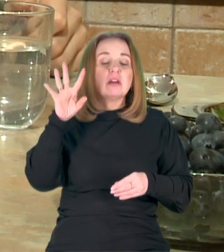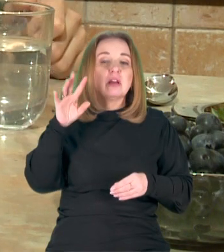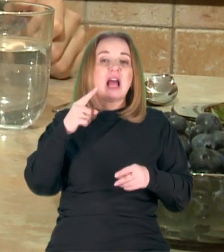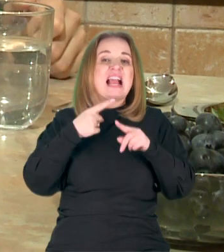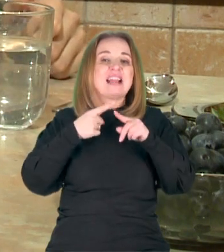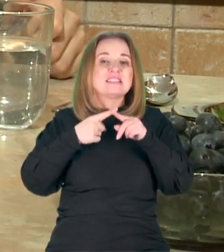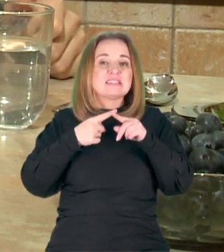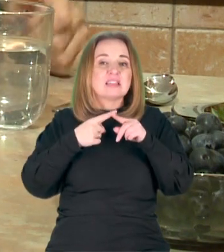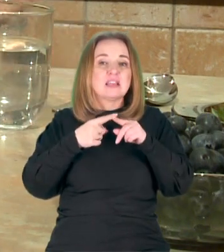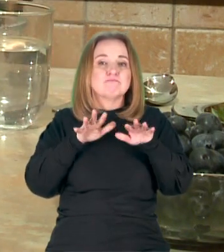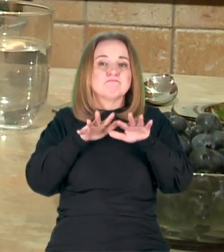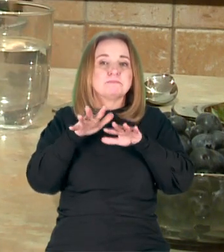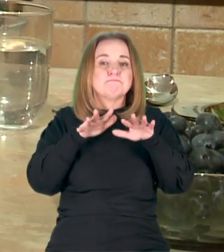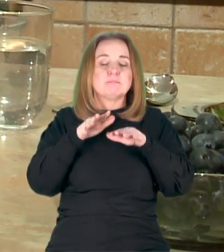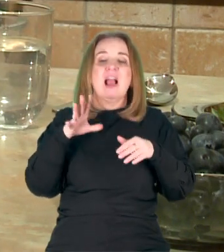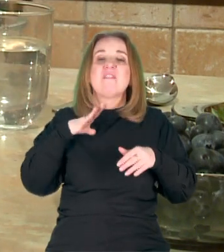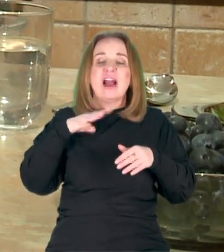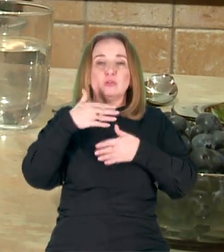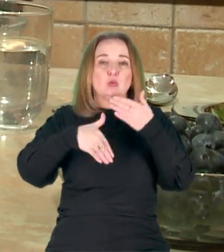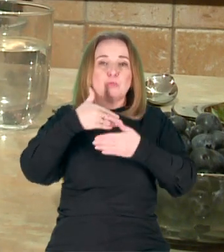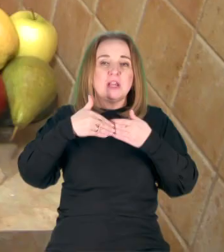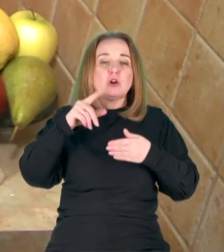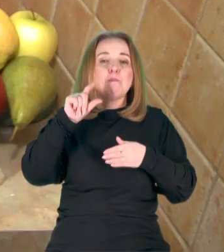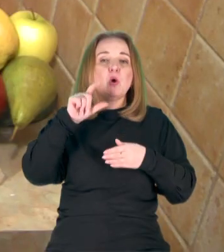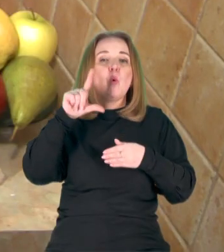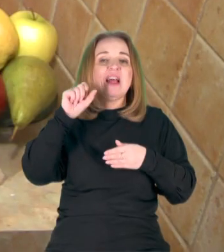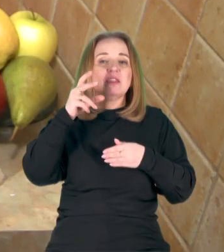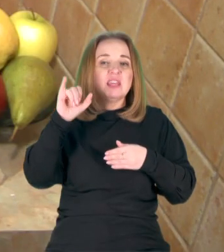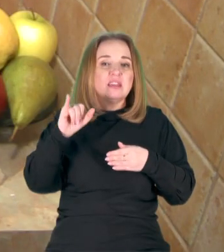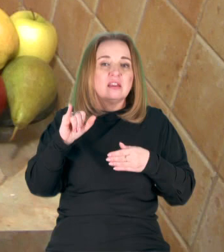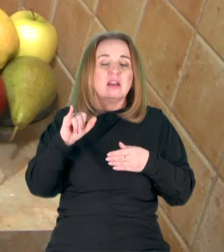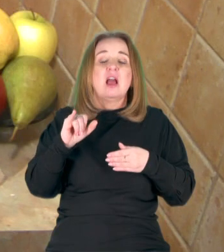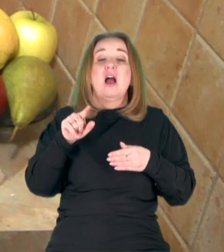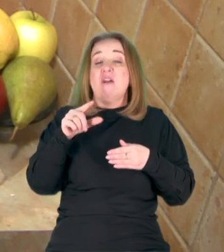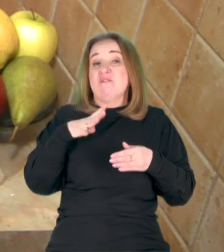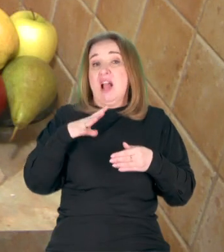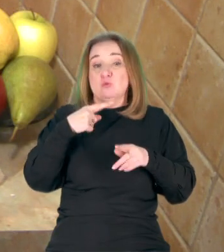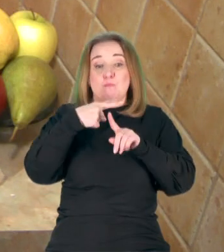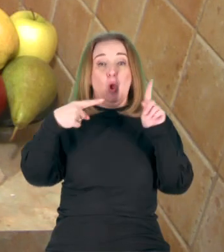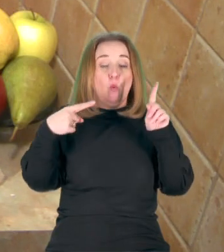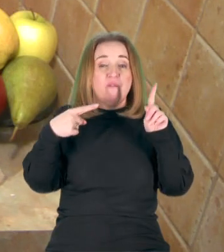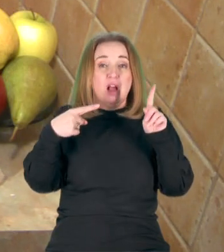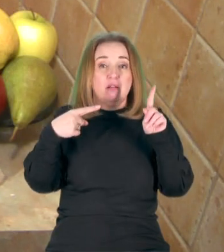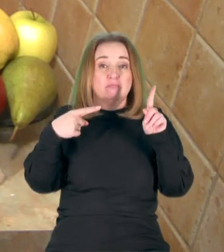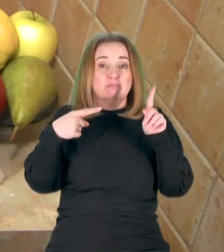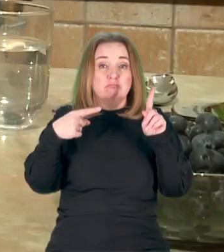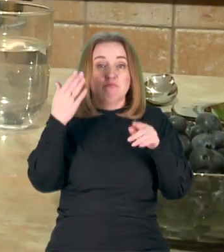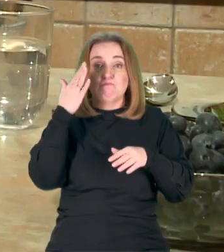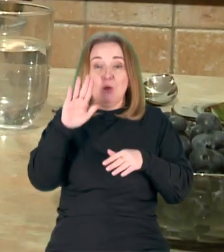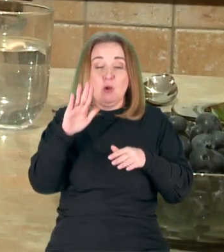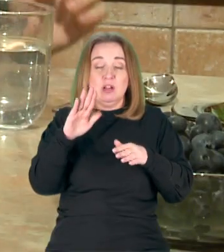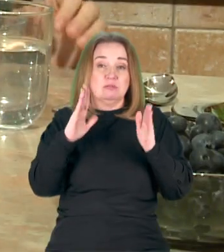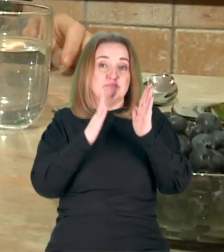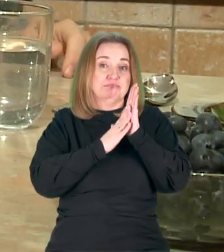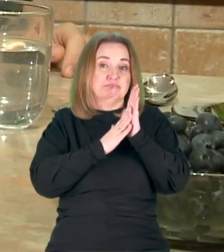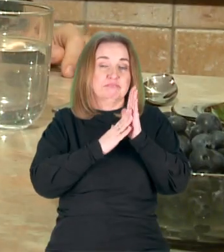Jogurt typu greckiego można mieszać z płatkami owsianymi górskimi, otrzymując pożywny posiłek. Na porcję wystarczy tylko połowa